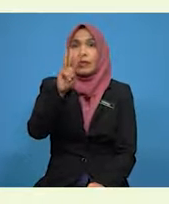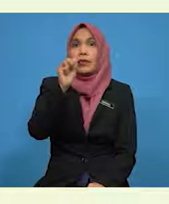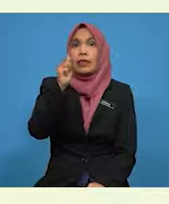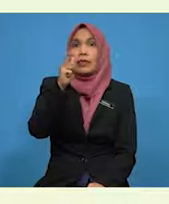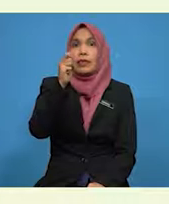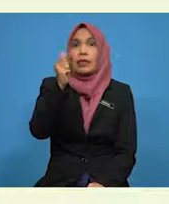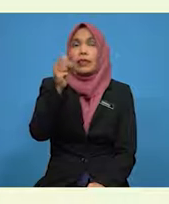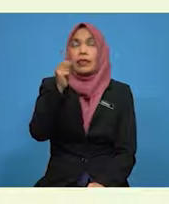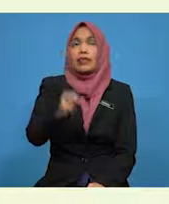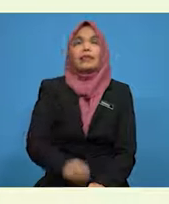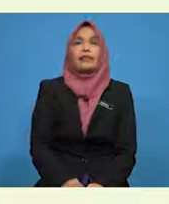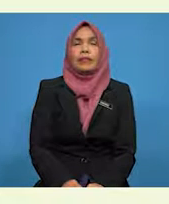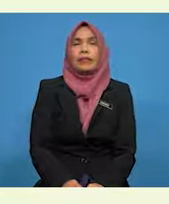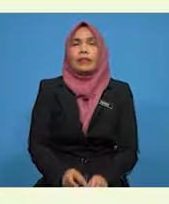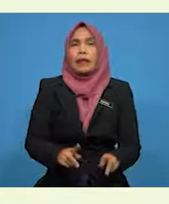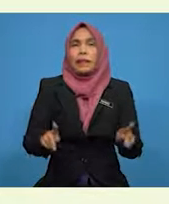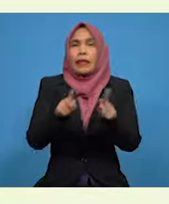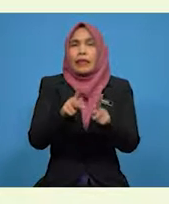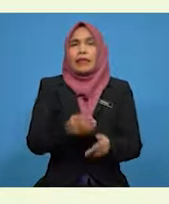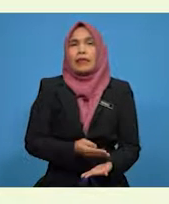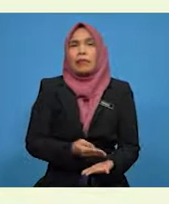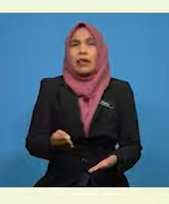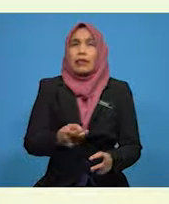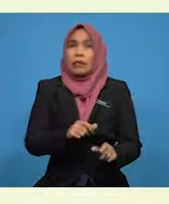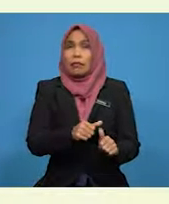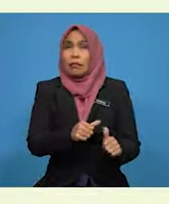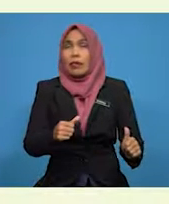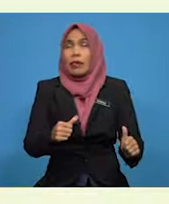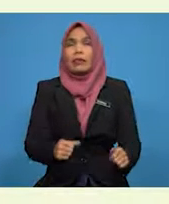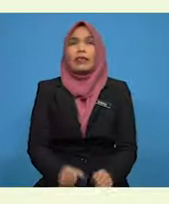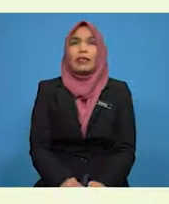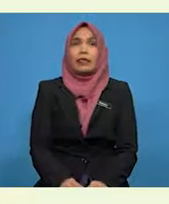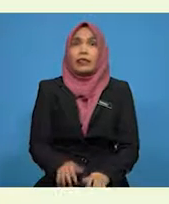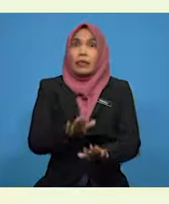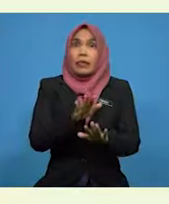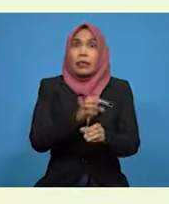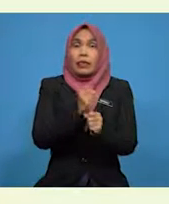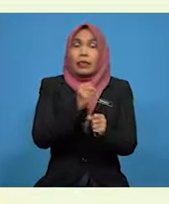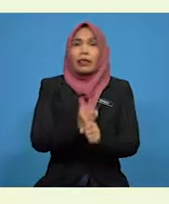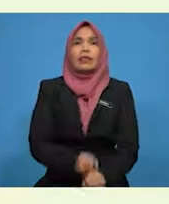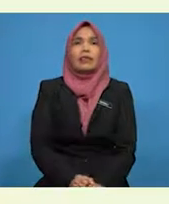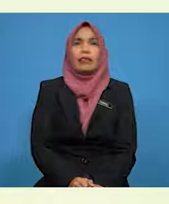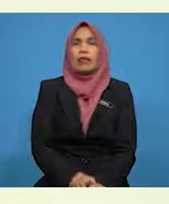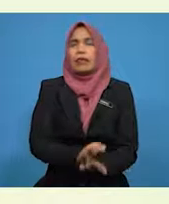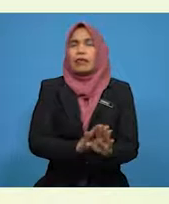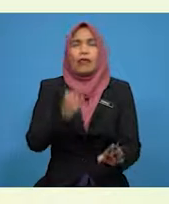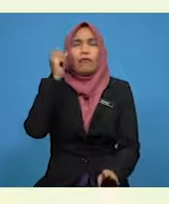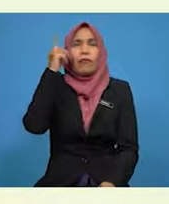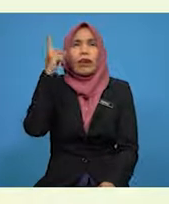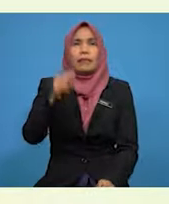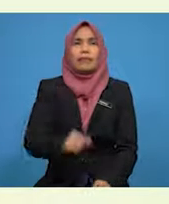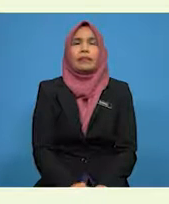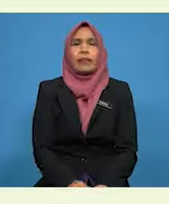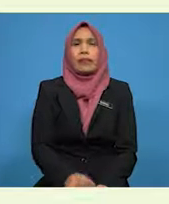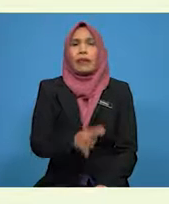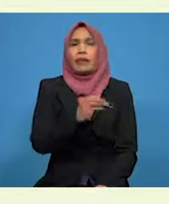Ianya sangat penting bagi mengelakkan berlaku pertindihan kerja, salah faham di antara pekerja